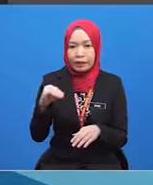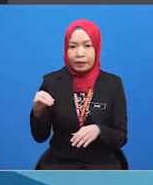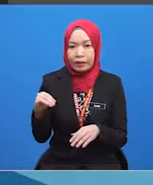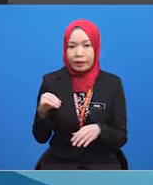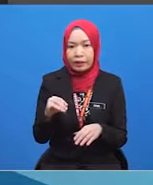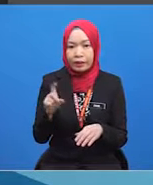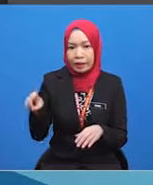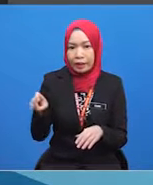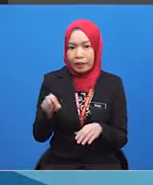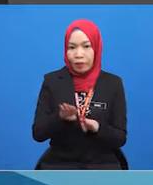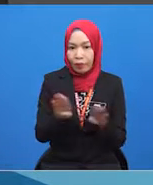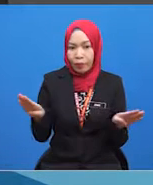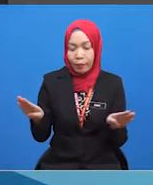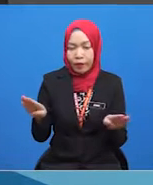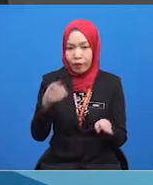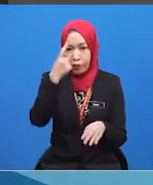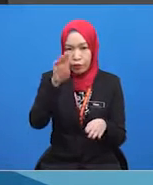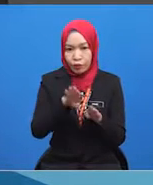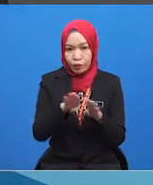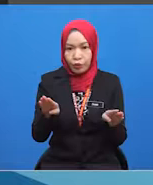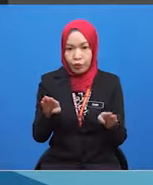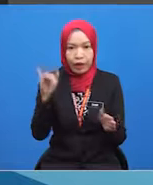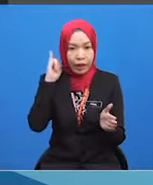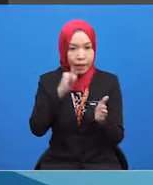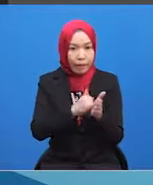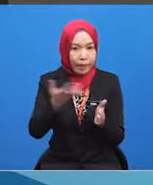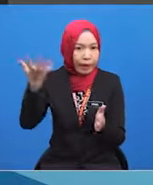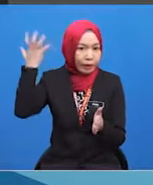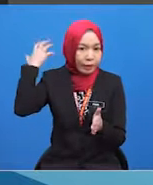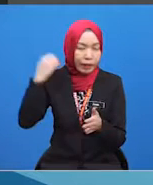untuk membuka imej latar belakang.